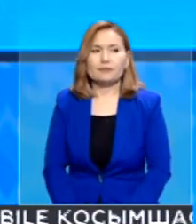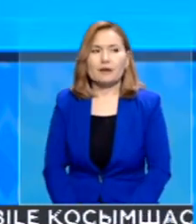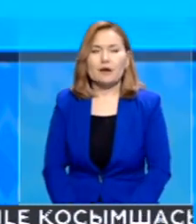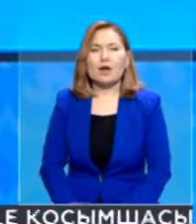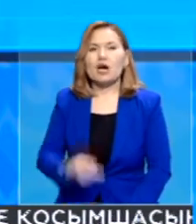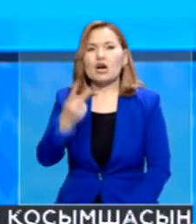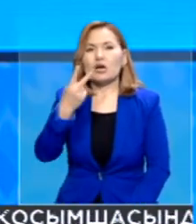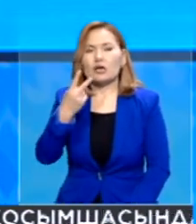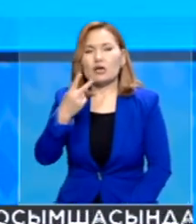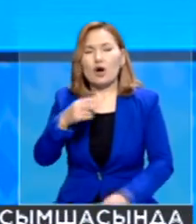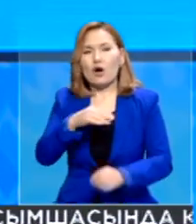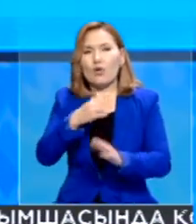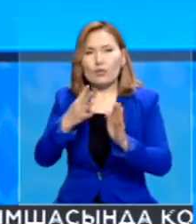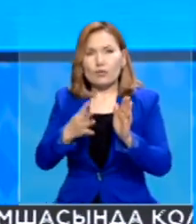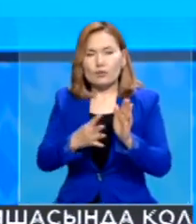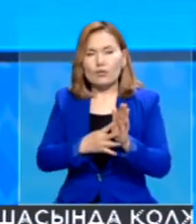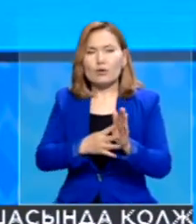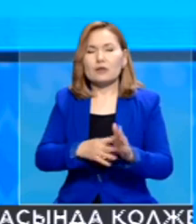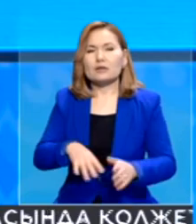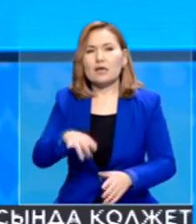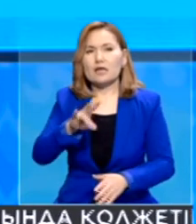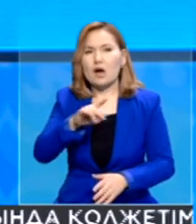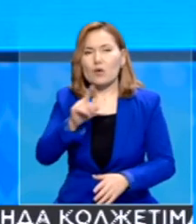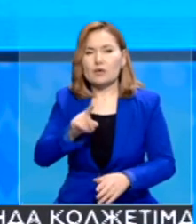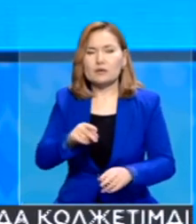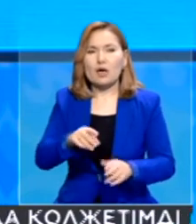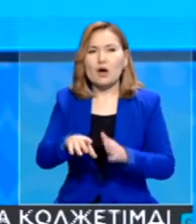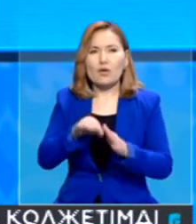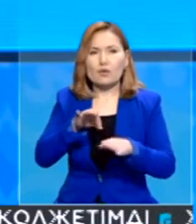19 наурызда болатын осы сайлауымызда